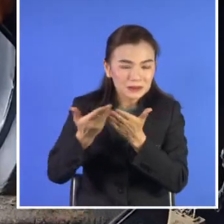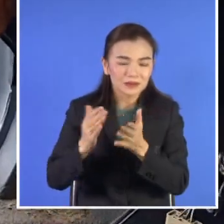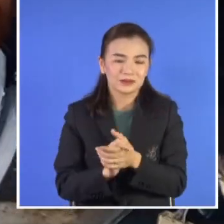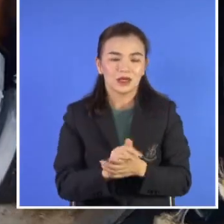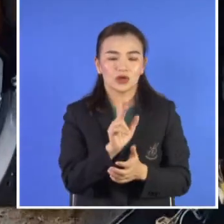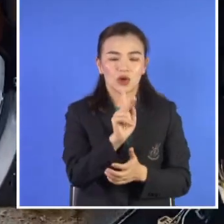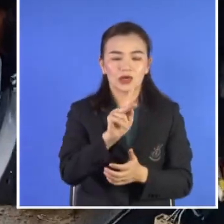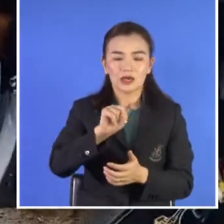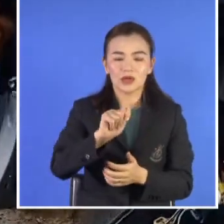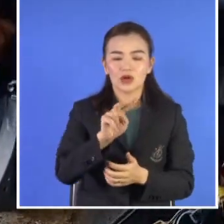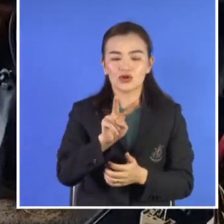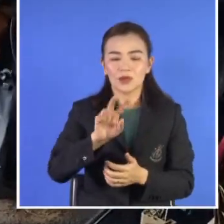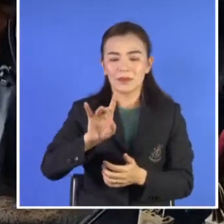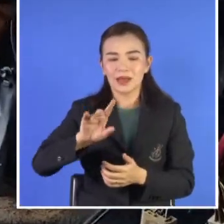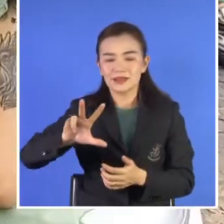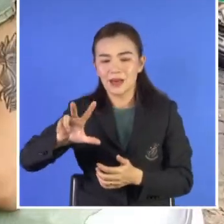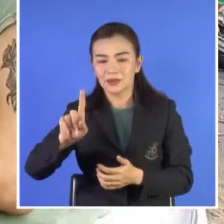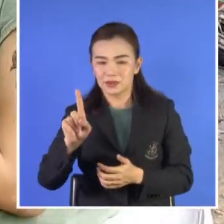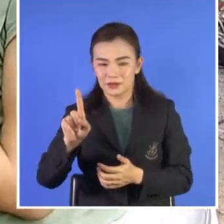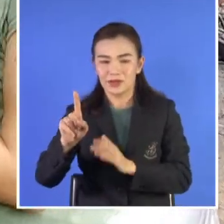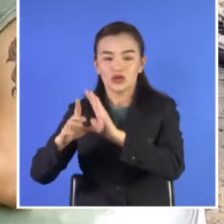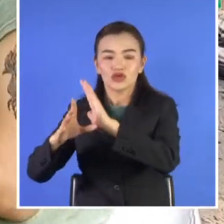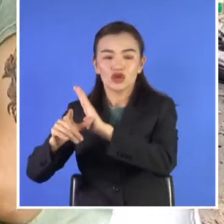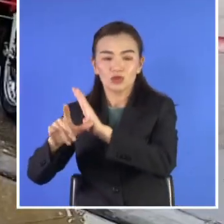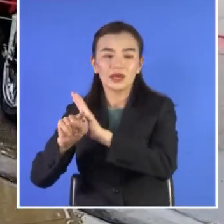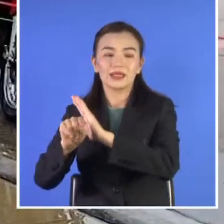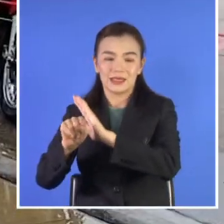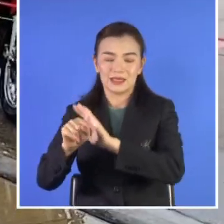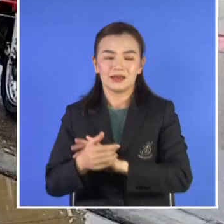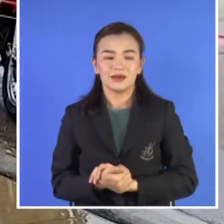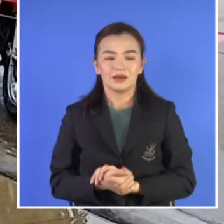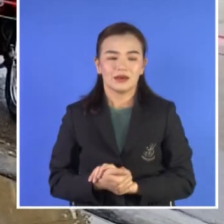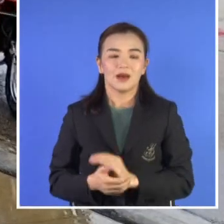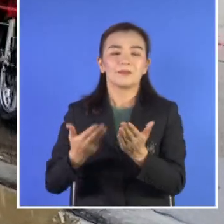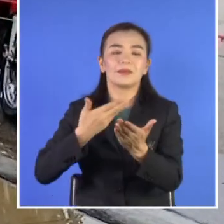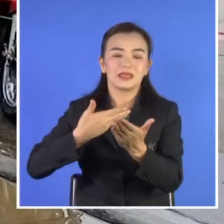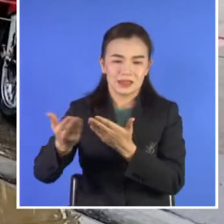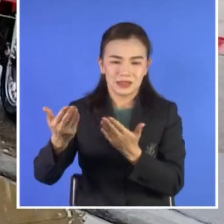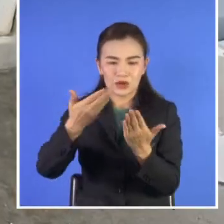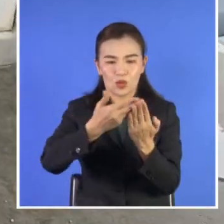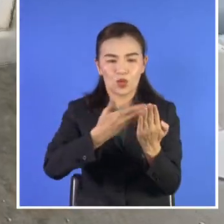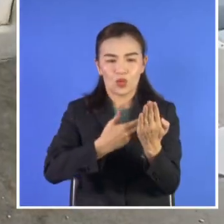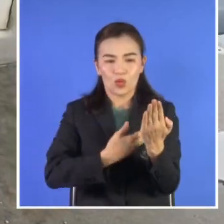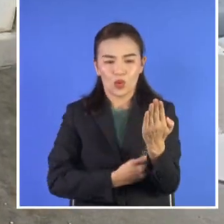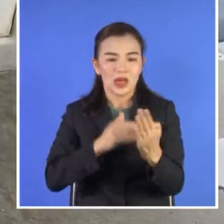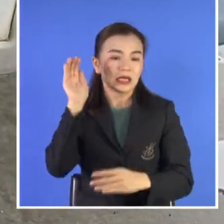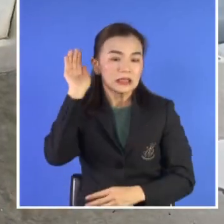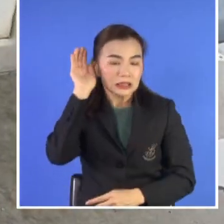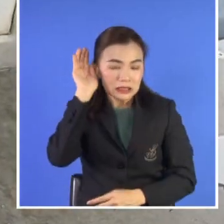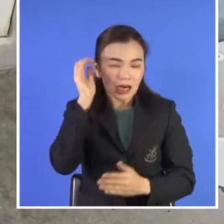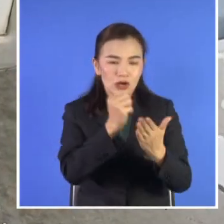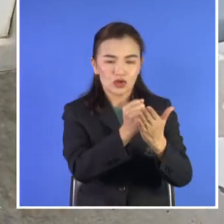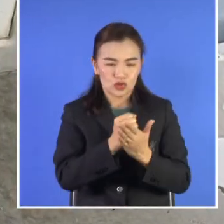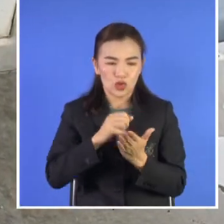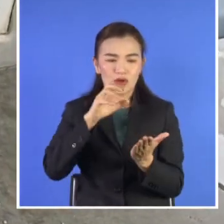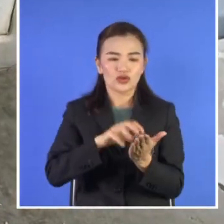ไก่ตเต่า2831ชลบุรีรถคันเกิดเหตุนั่นแหละไปเสี่ยงโชคหน่อยเพราะว่าเขาเชื่อว่าแมวตัวนี้น่าจะนำโชคน